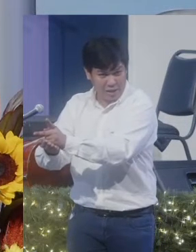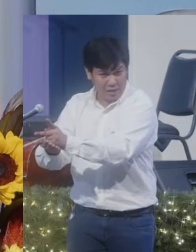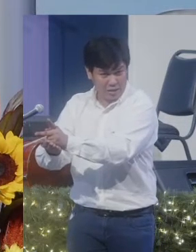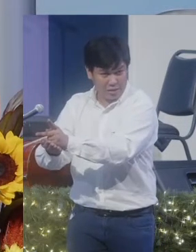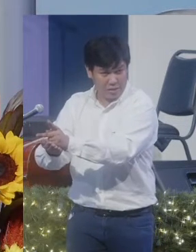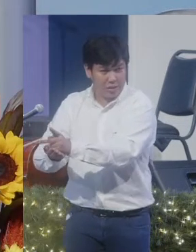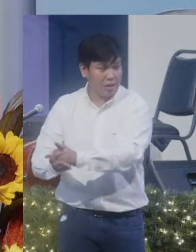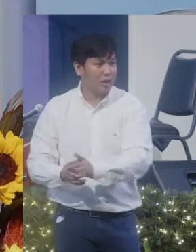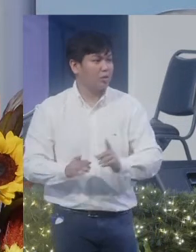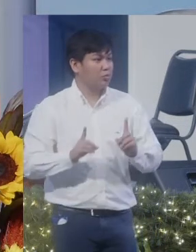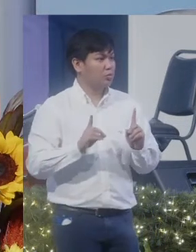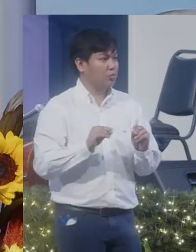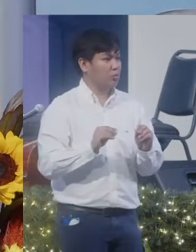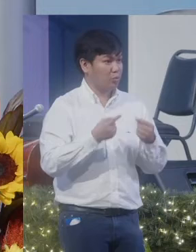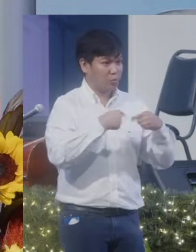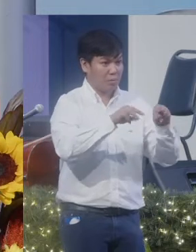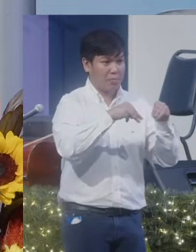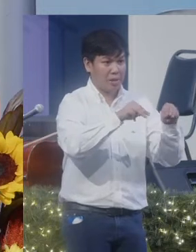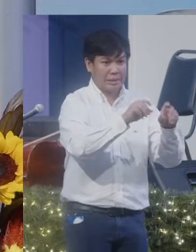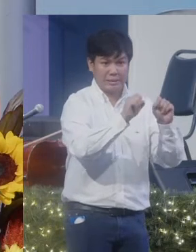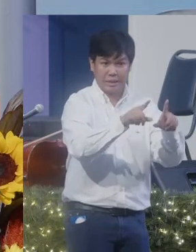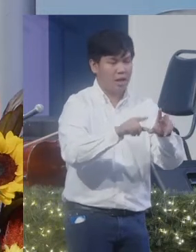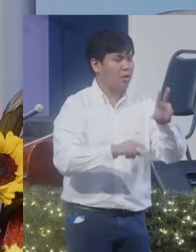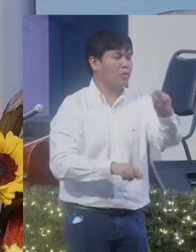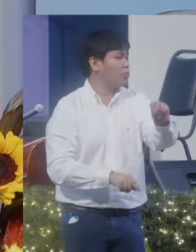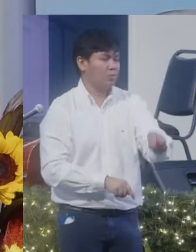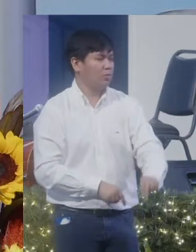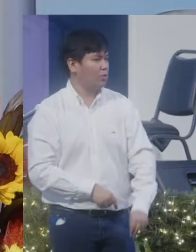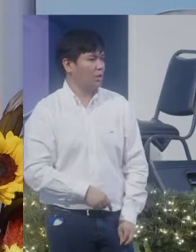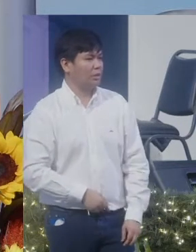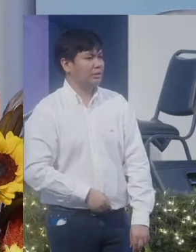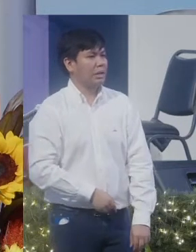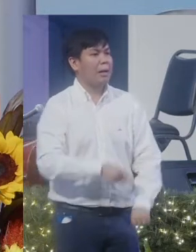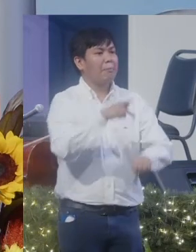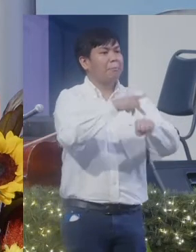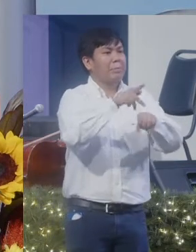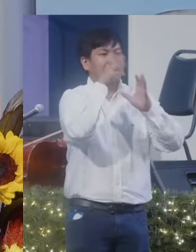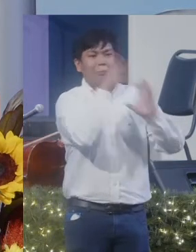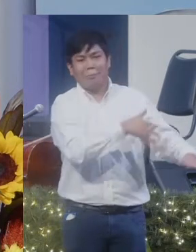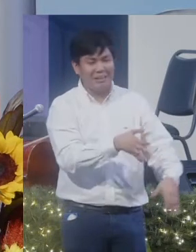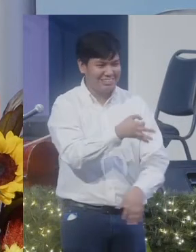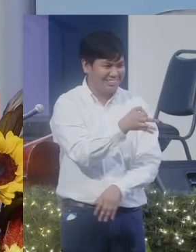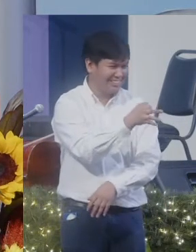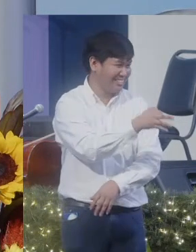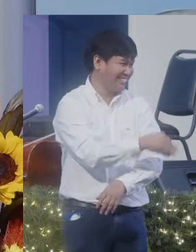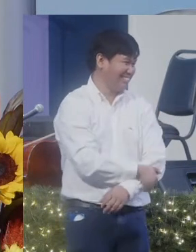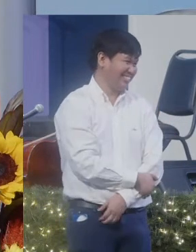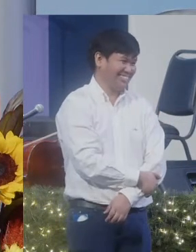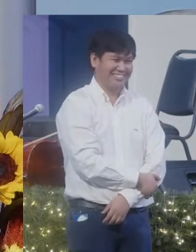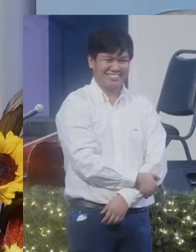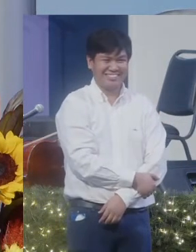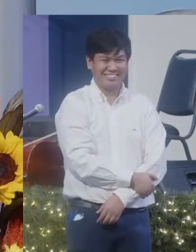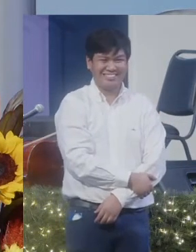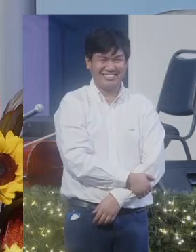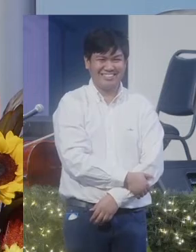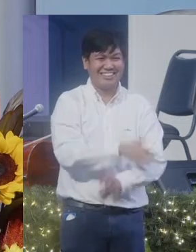And when they had brought their boats to land, they left, ano daw?